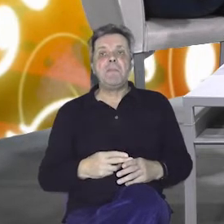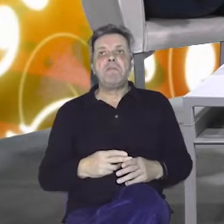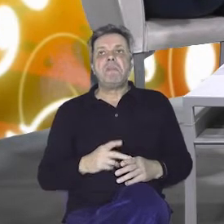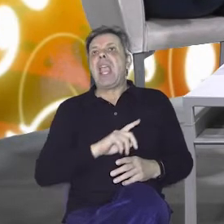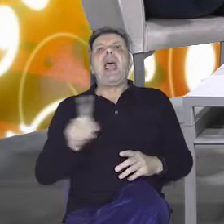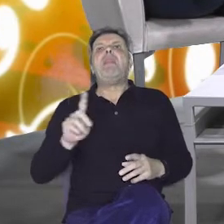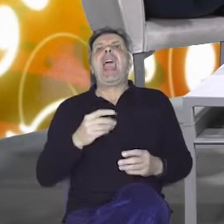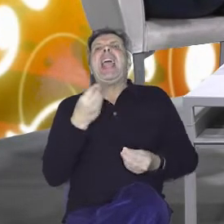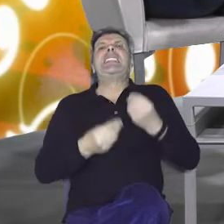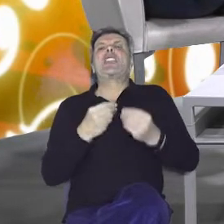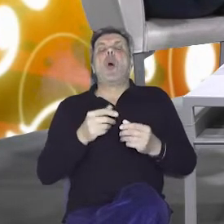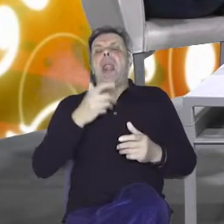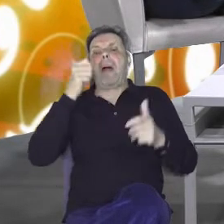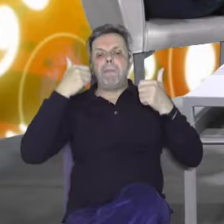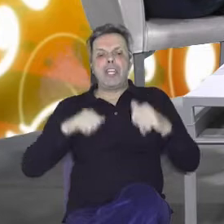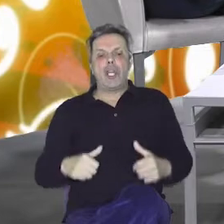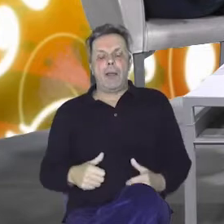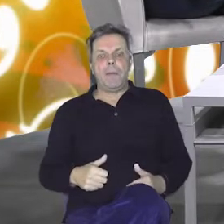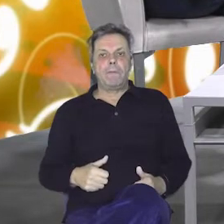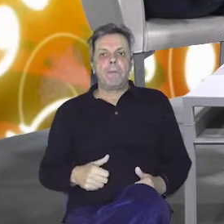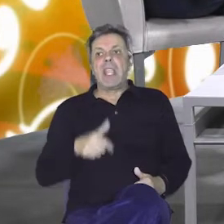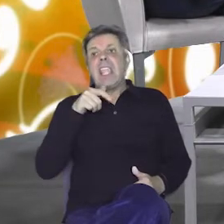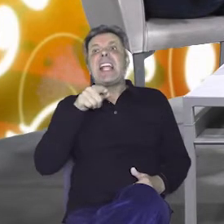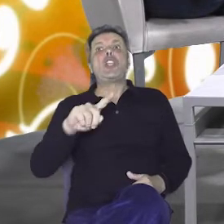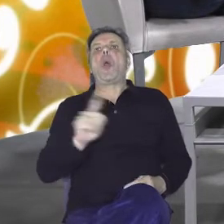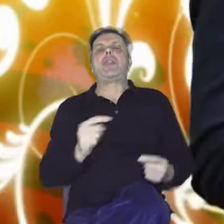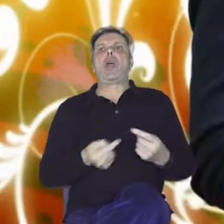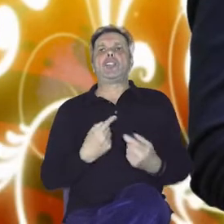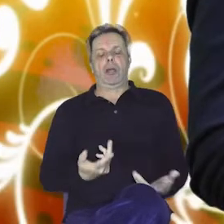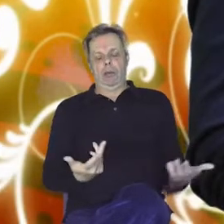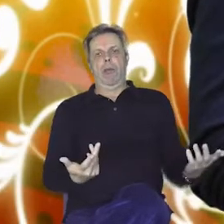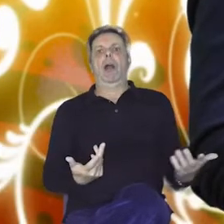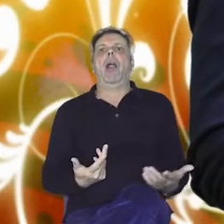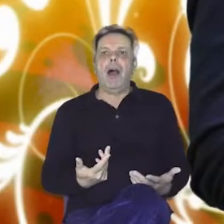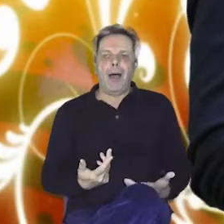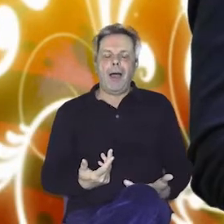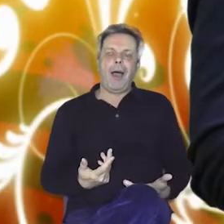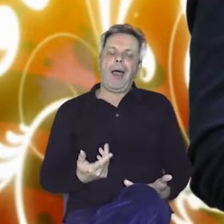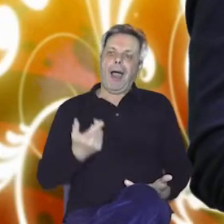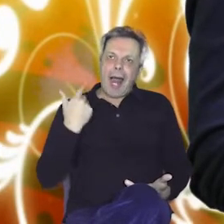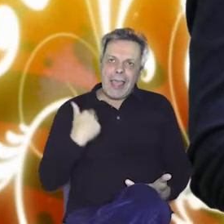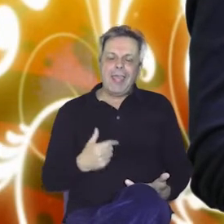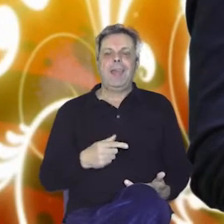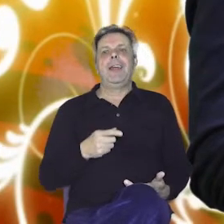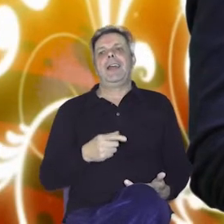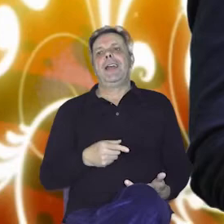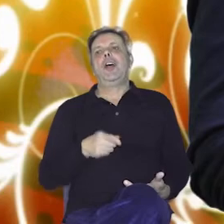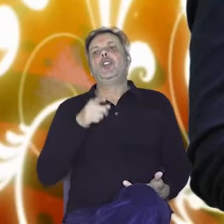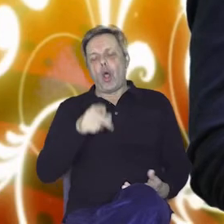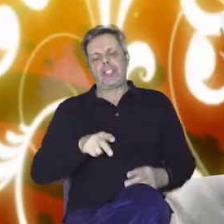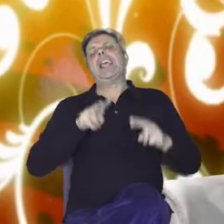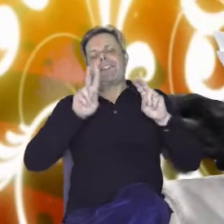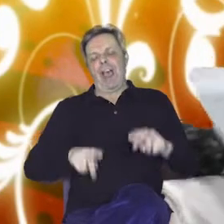se osjetili da se to ne događa, ali u kronikarijima takve vrste to se zaista događalo.